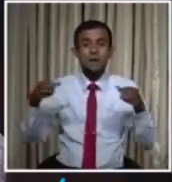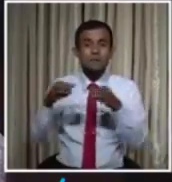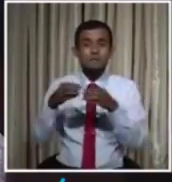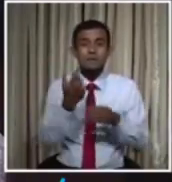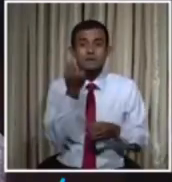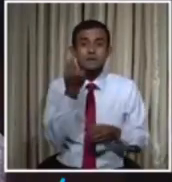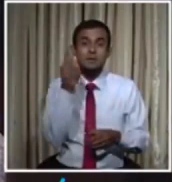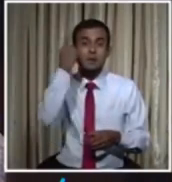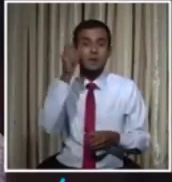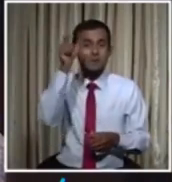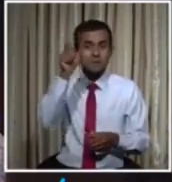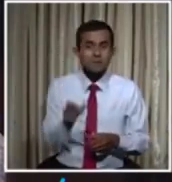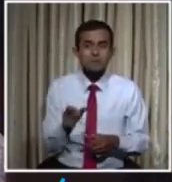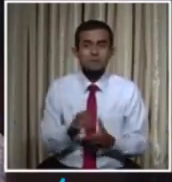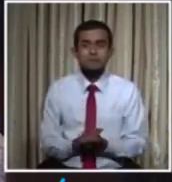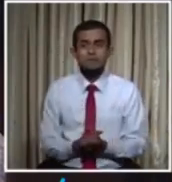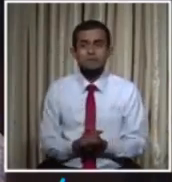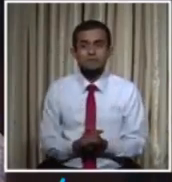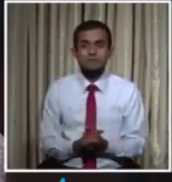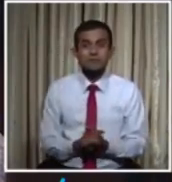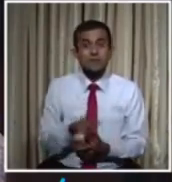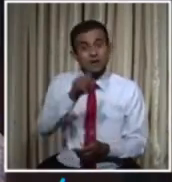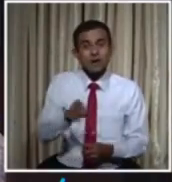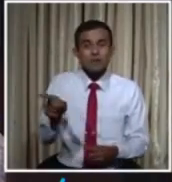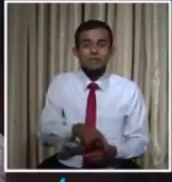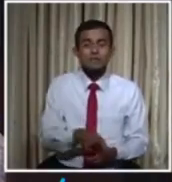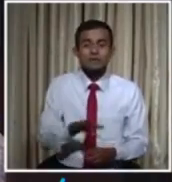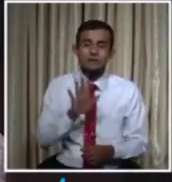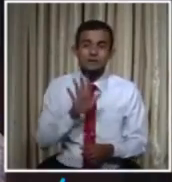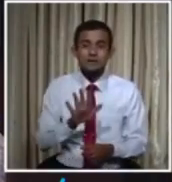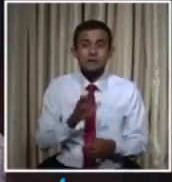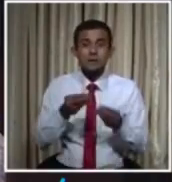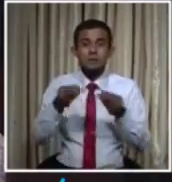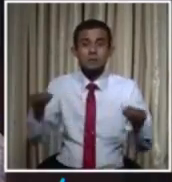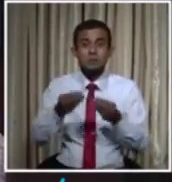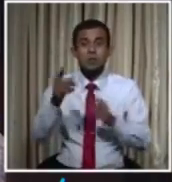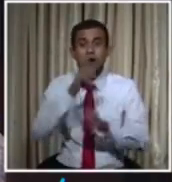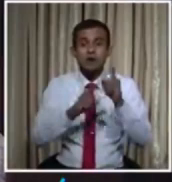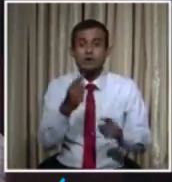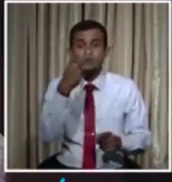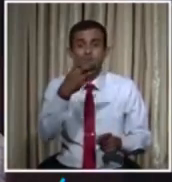ආර්ථික විශේෂඥ එක දවසට තිබ්බා ප්‍රවෘත්ති සාකච්ඡා 3-4.